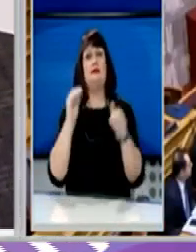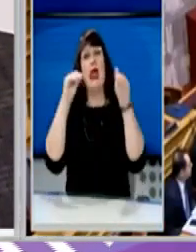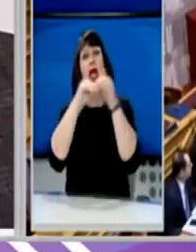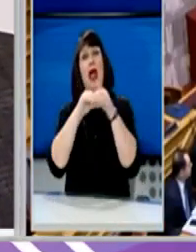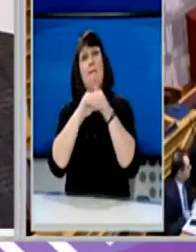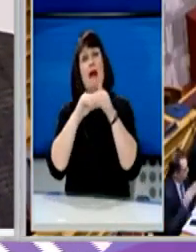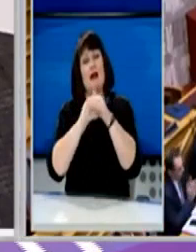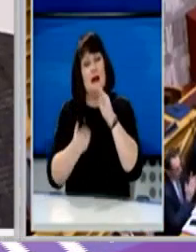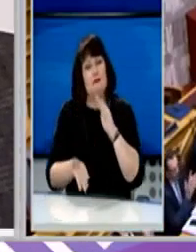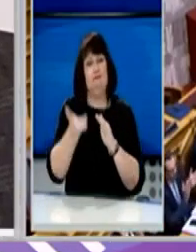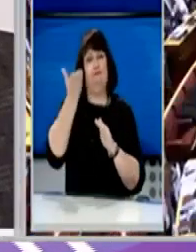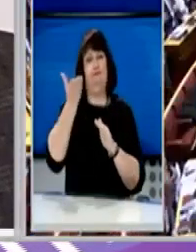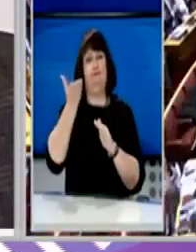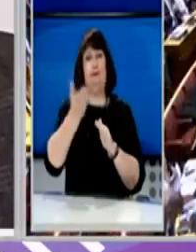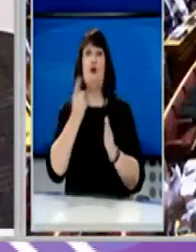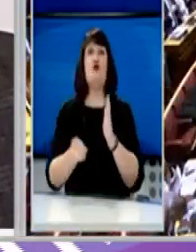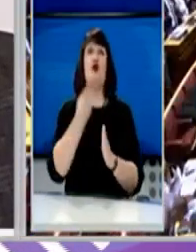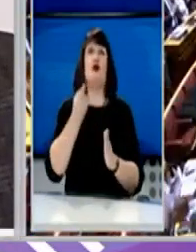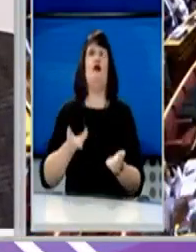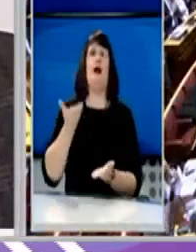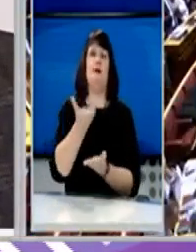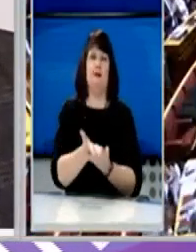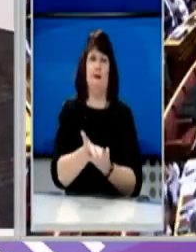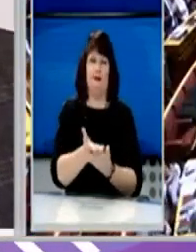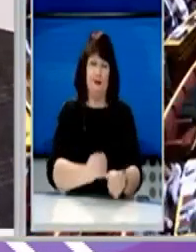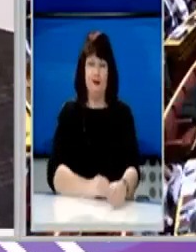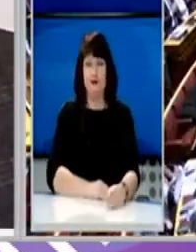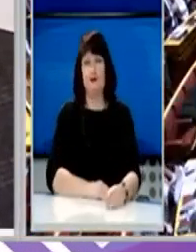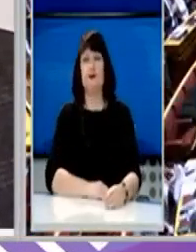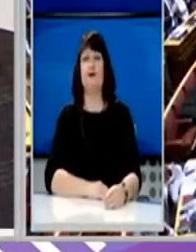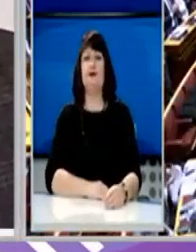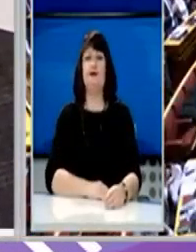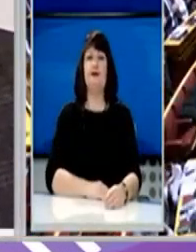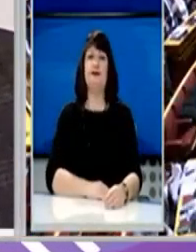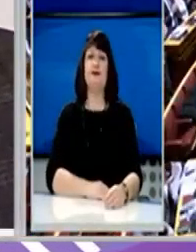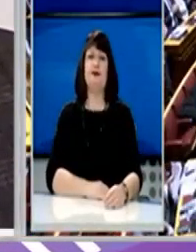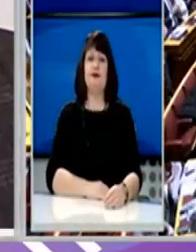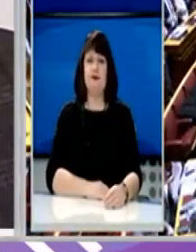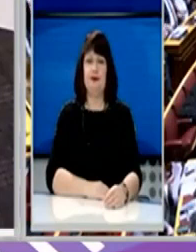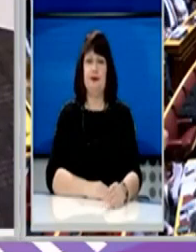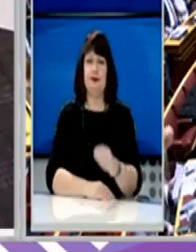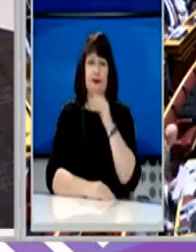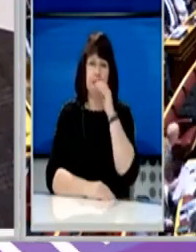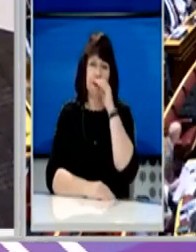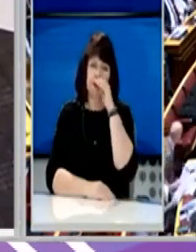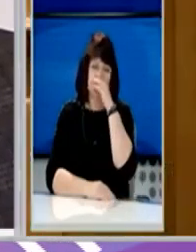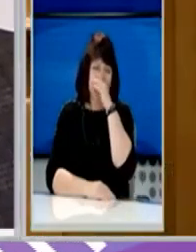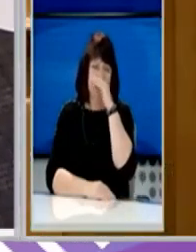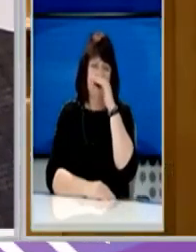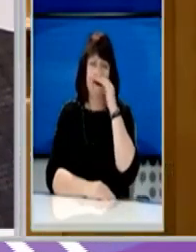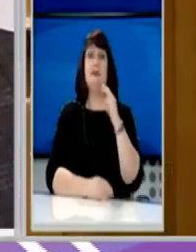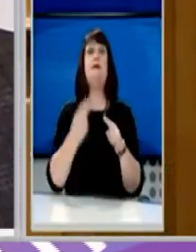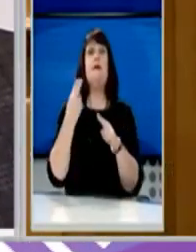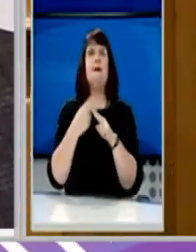πρόβλημα της ακρίβειας, θα έλεγα ότι έχουν αμβληθεί πολύ όλα τα υπόλοιπα προβλήματα. Θεωρώ λοιπόν ότι είναι ένα πρόβλημα το